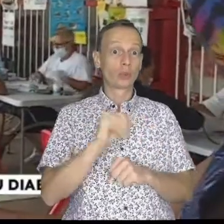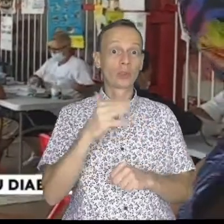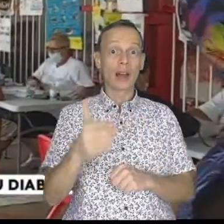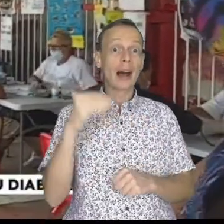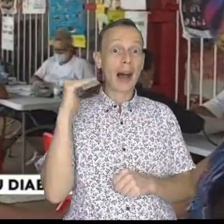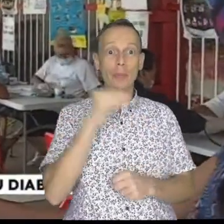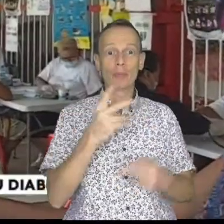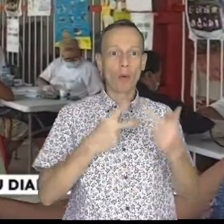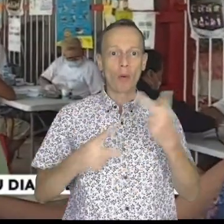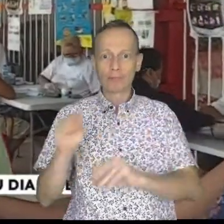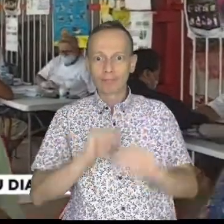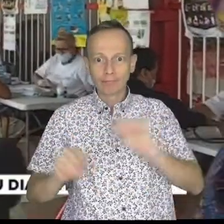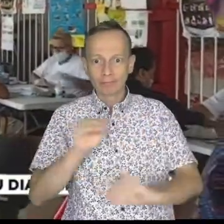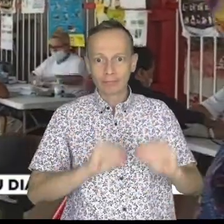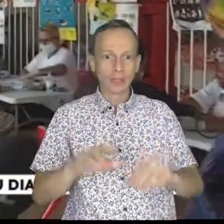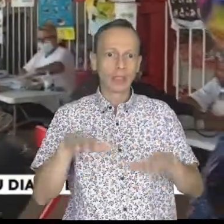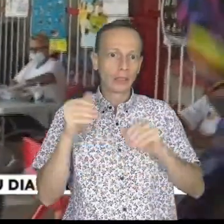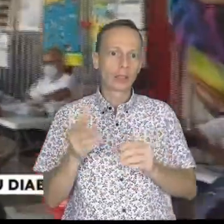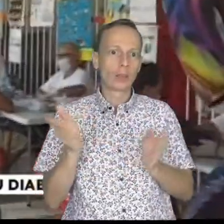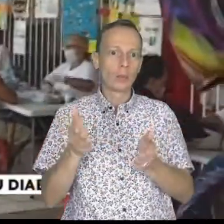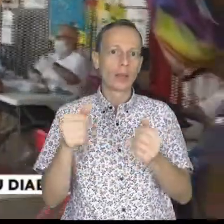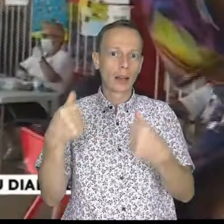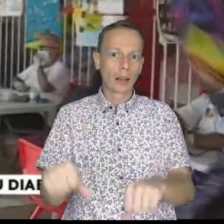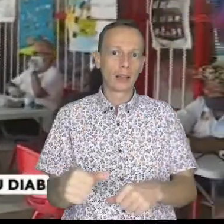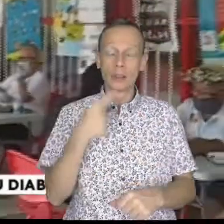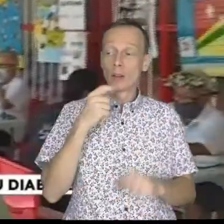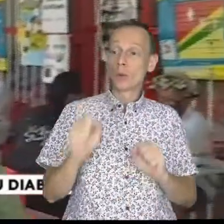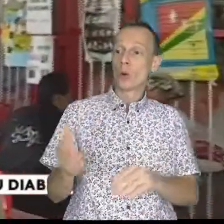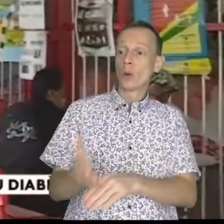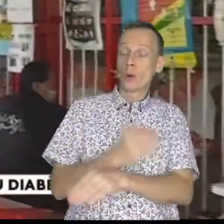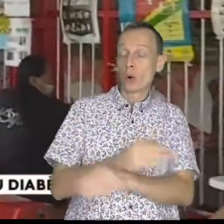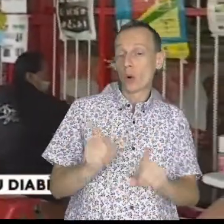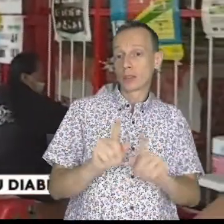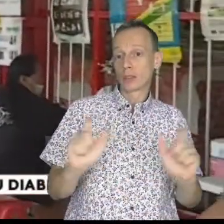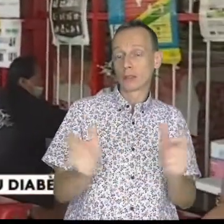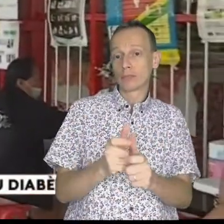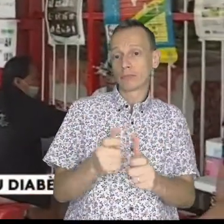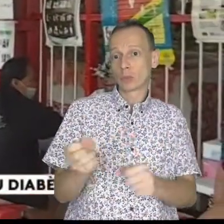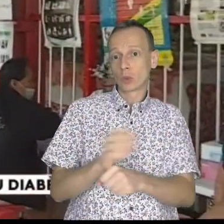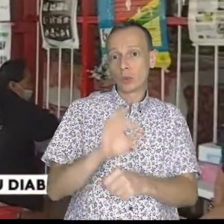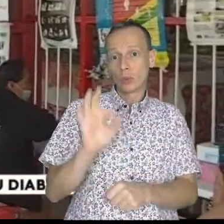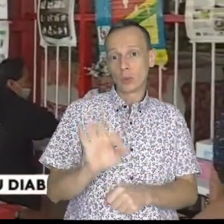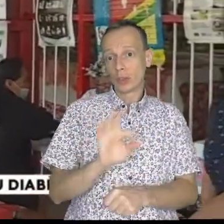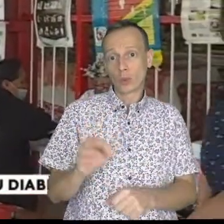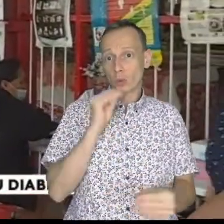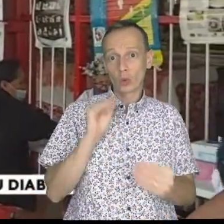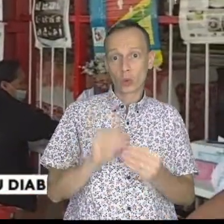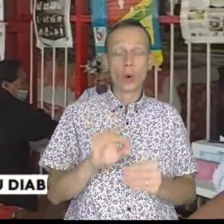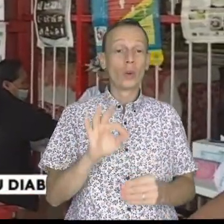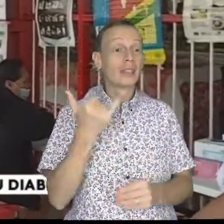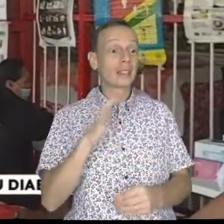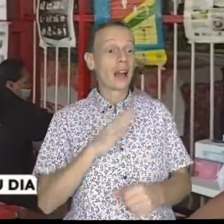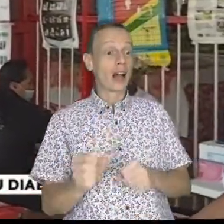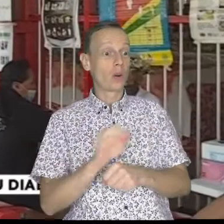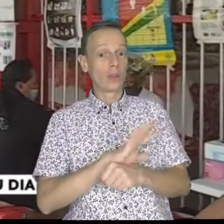charge tout de suite avant l'hospitalisation. Du coup, ça permet un prédépistage du Covid aussi. C'est un prédépistage parce que leur diabète se déséquilibre très rapidement.